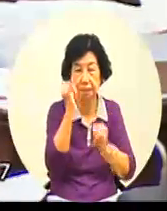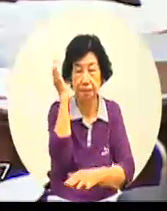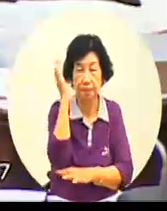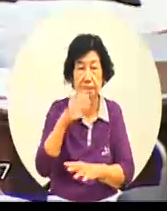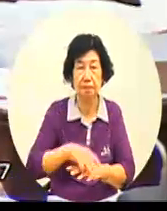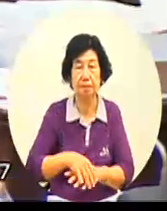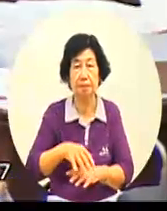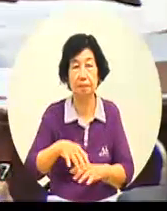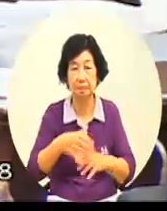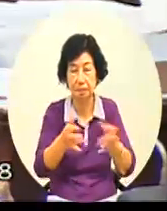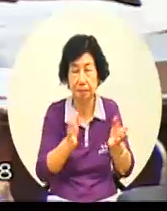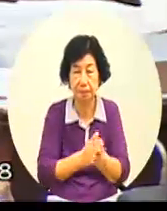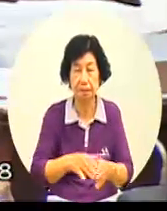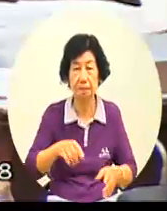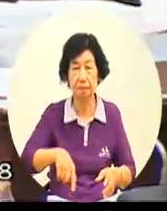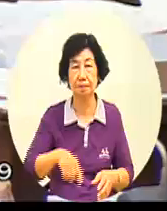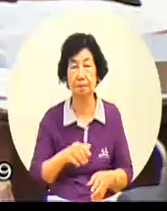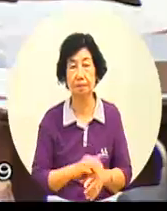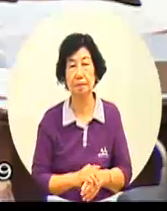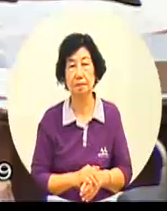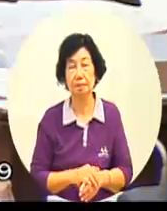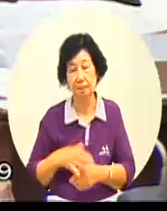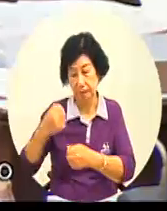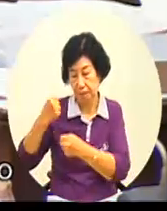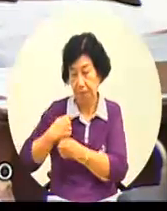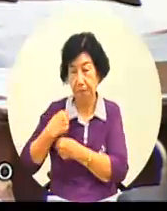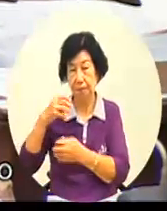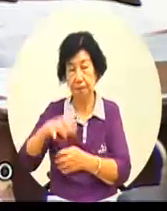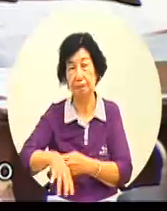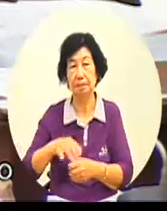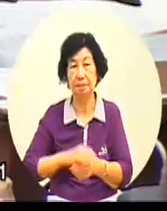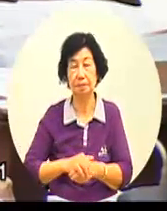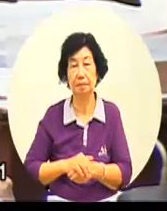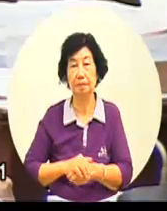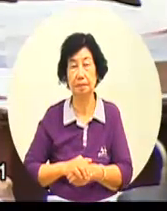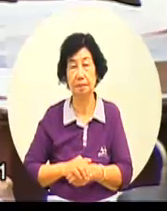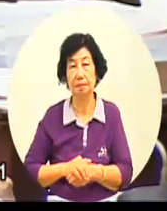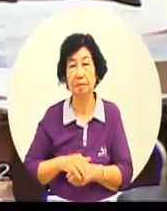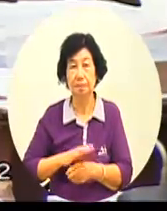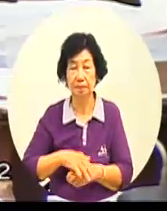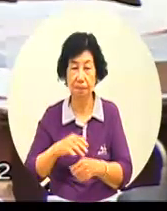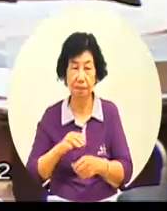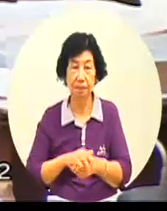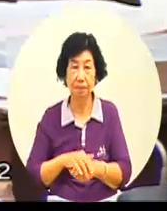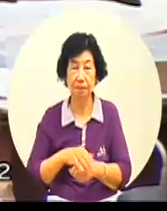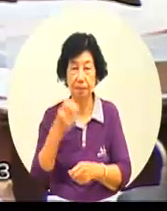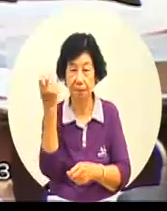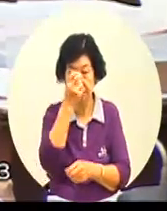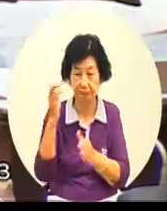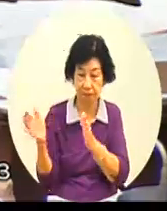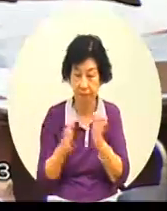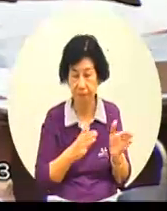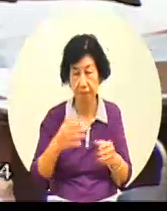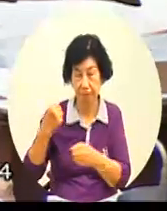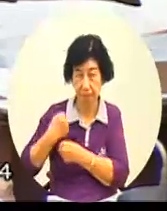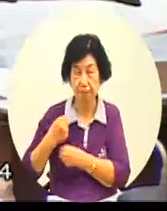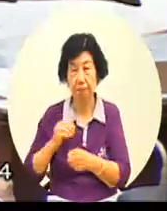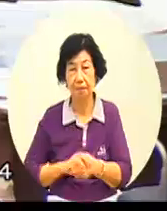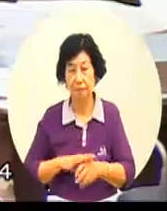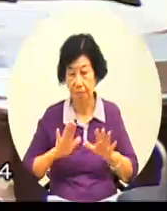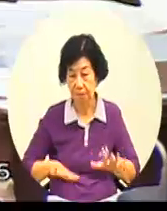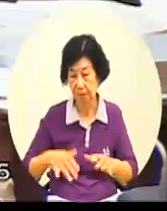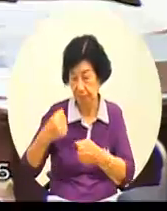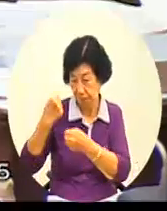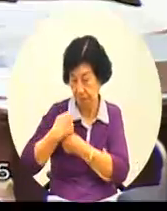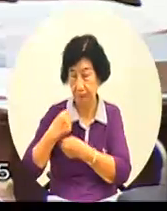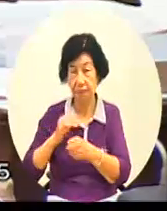吼，殡仪局吼，你看卖吼，都是国军嘛，管军人的，管现役的，管过来